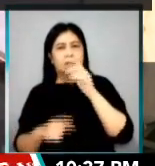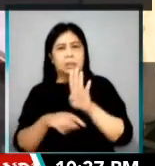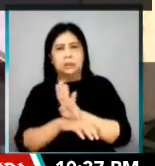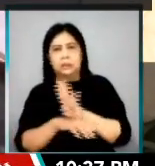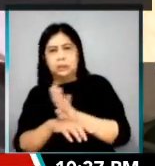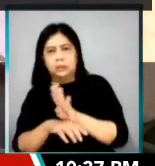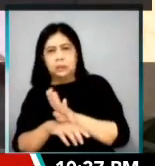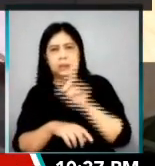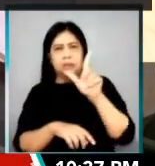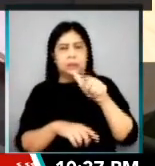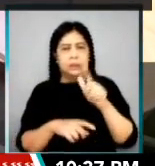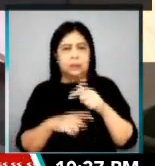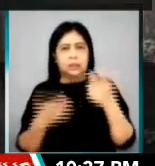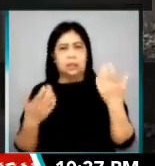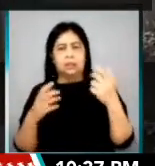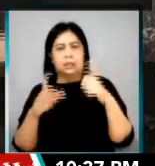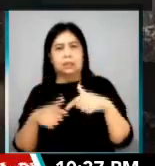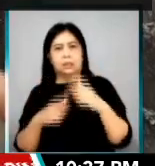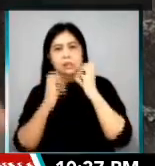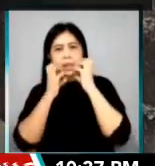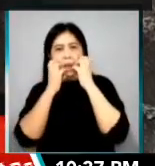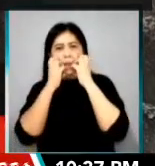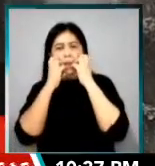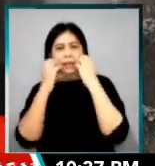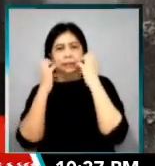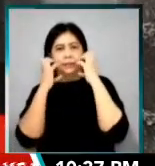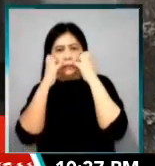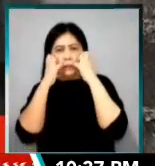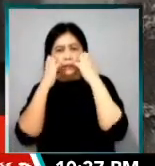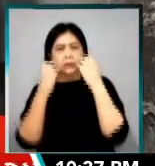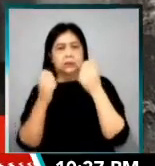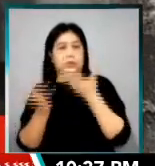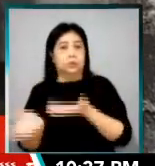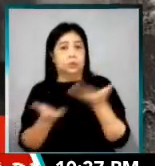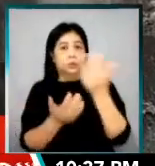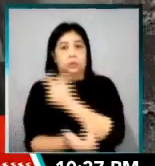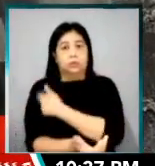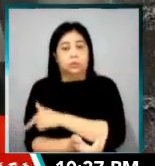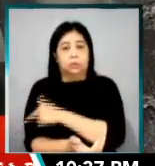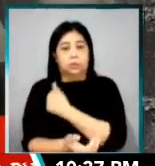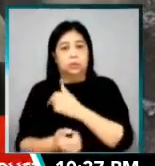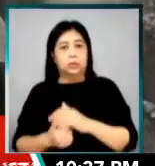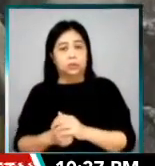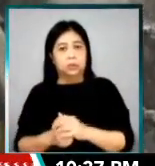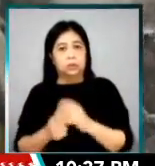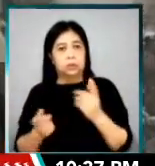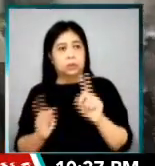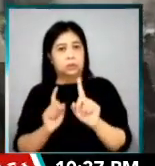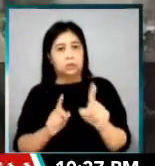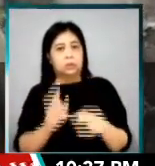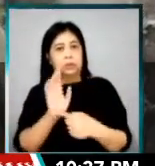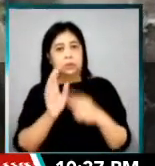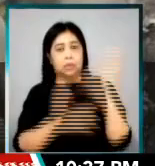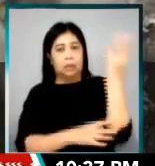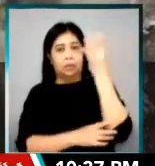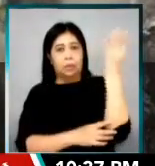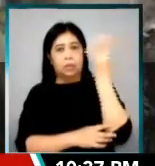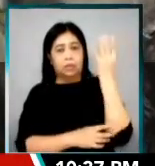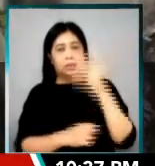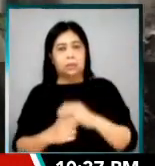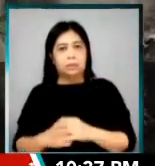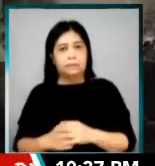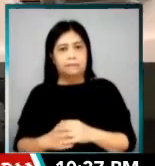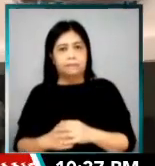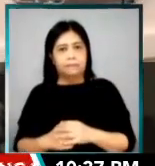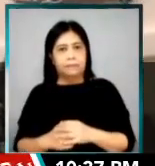naglak ang panga ng bata. Dinala nga siya sa ospital. Paglabas pa lang niya ng ambulansya, nagtatakbo